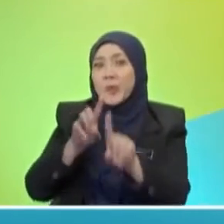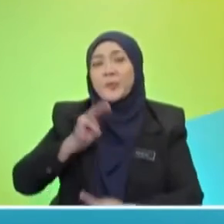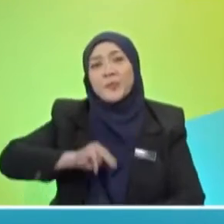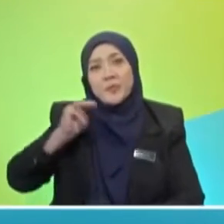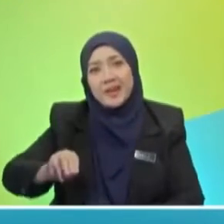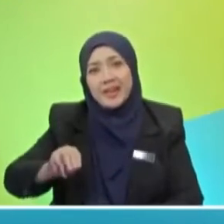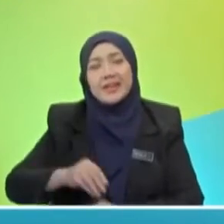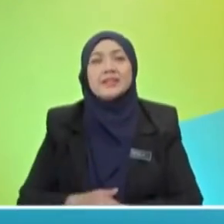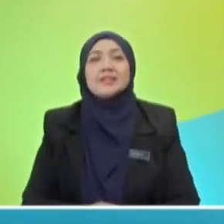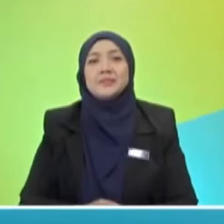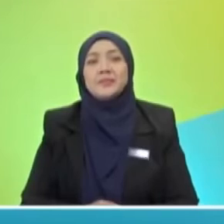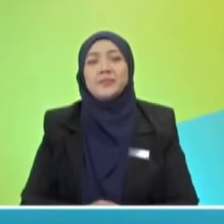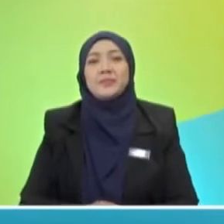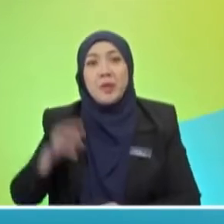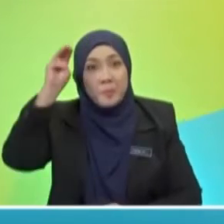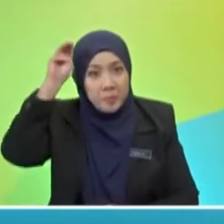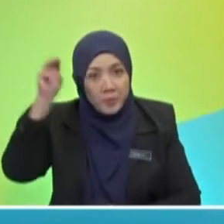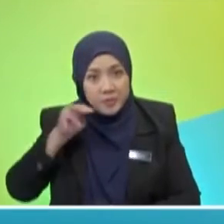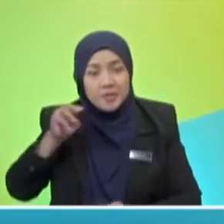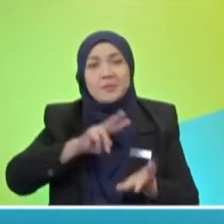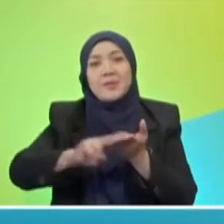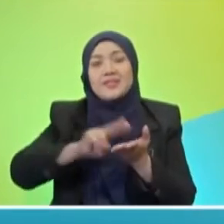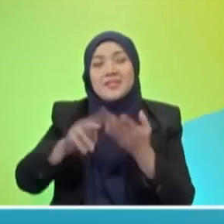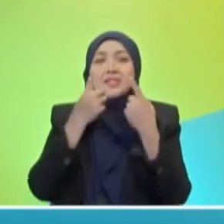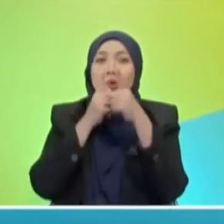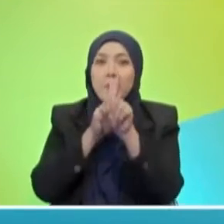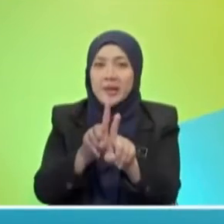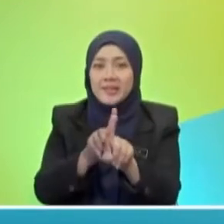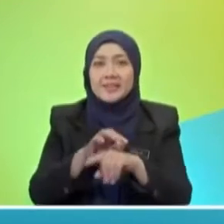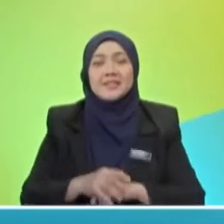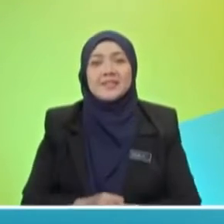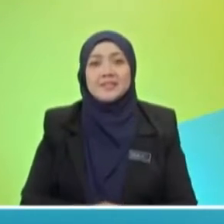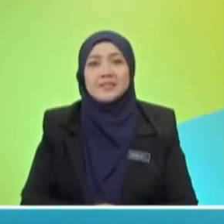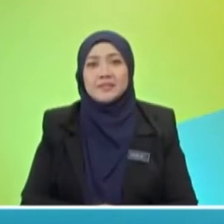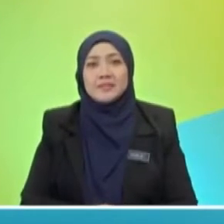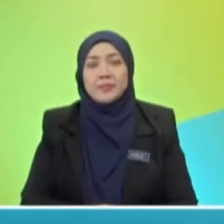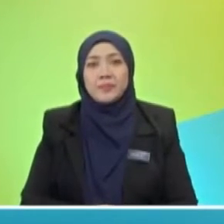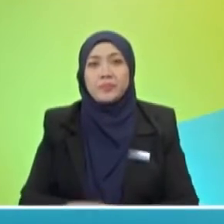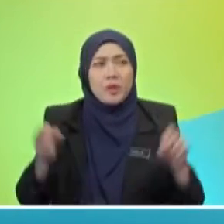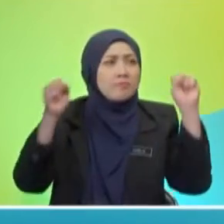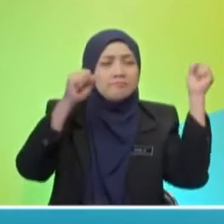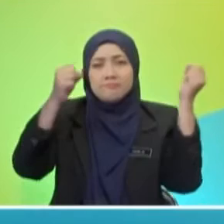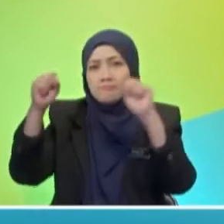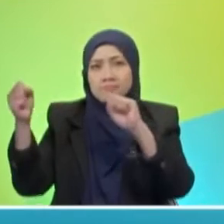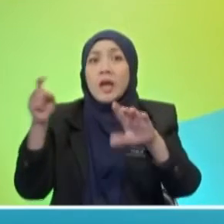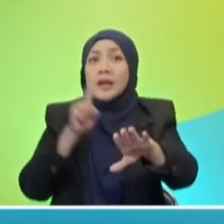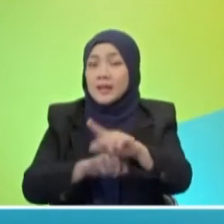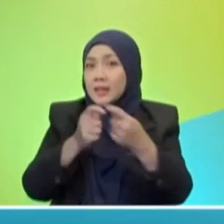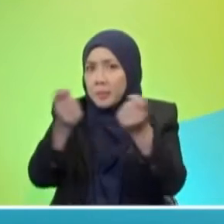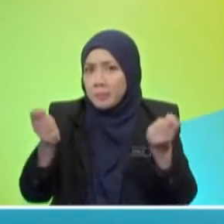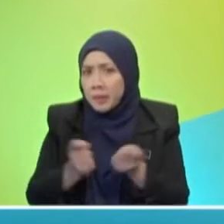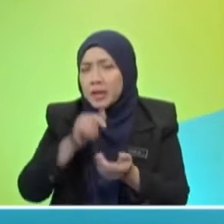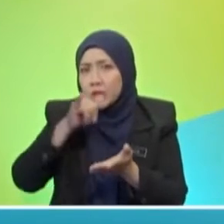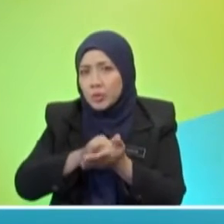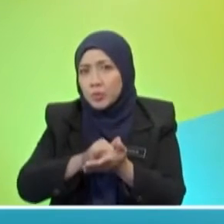Munzir baca jawapan yang telah ditulis. Suasana di tempat itu sungguh cantik